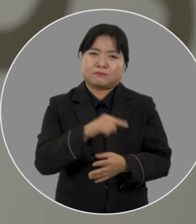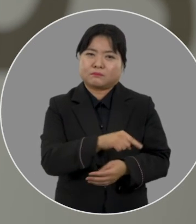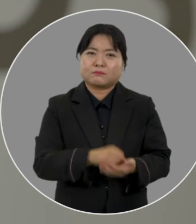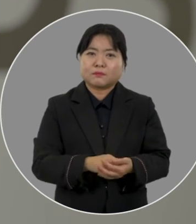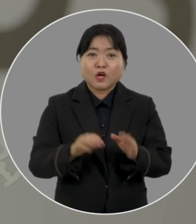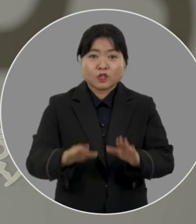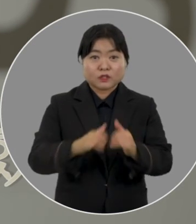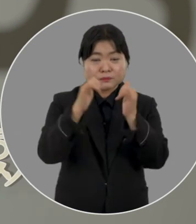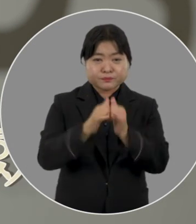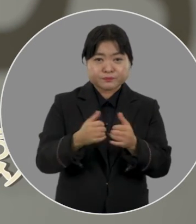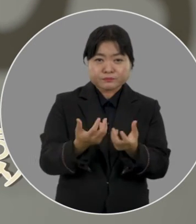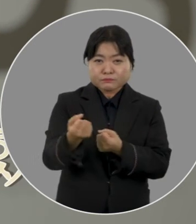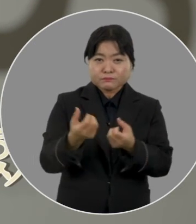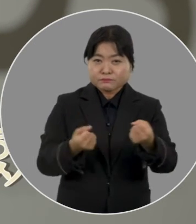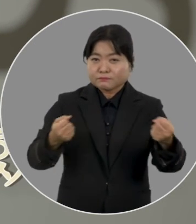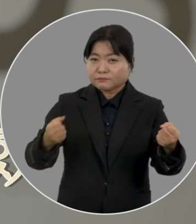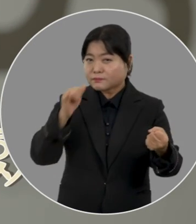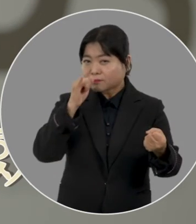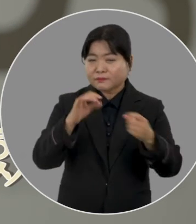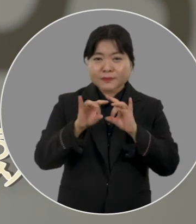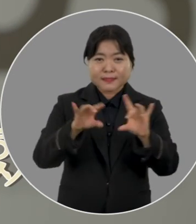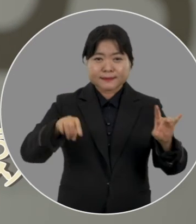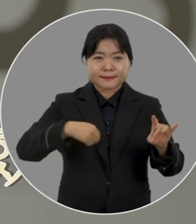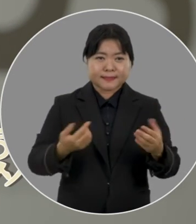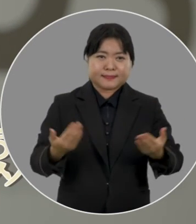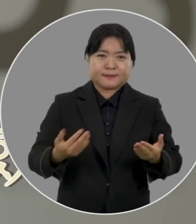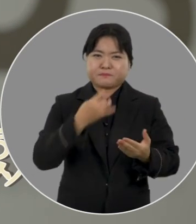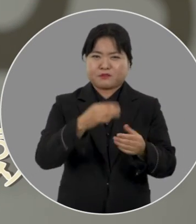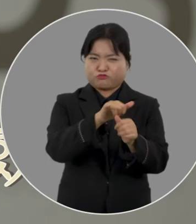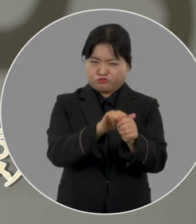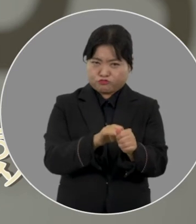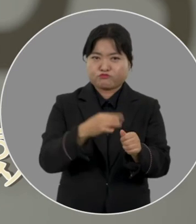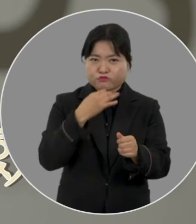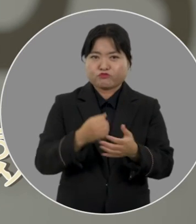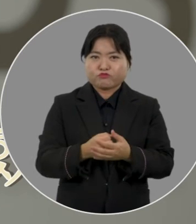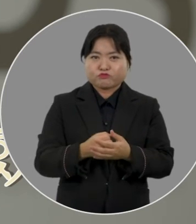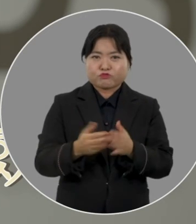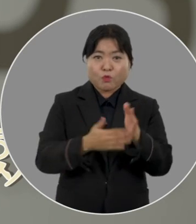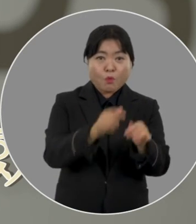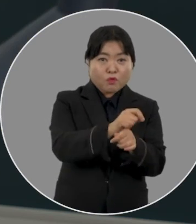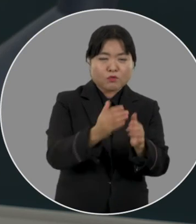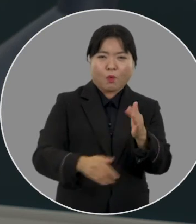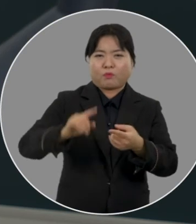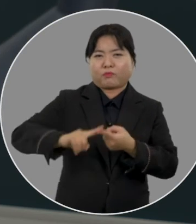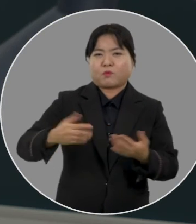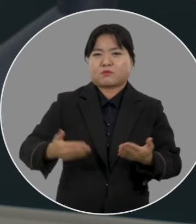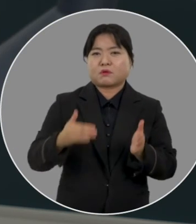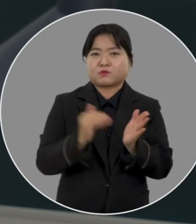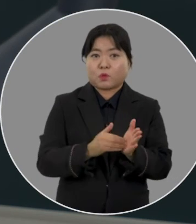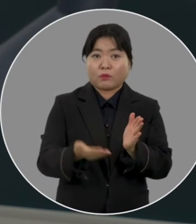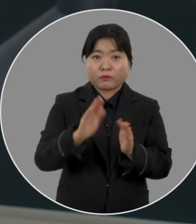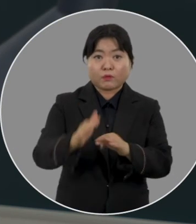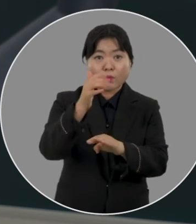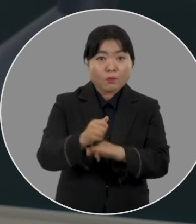현대사회는 분업화되어 있죠. 각자 자기의 일에 충실했을 뿐이죠. 공무원은 공무원대로 일을 했고, 그런데 결과는